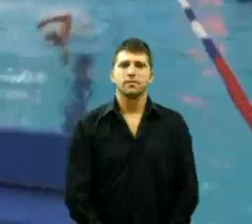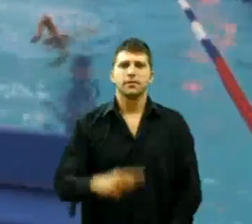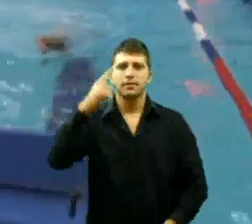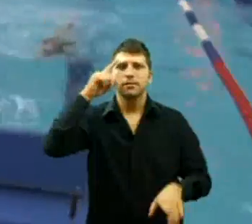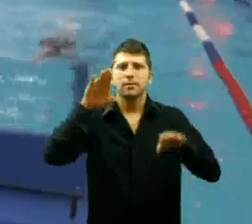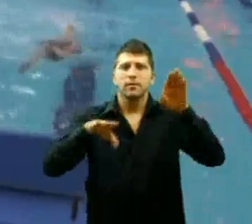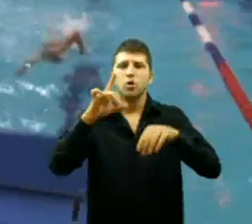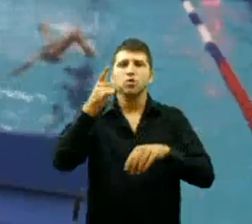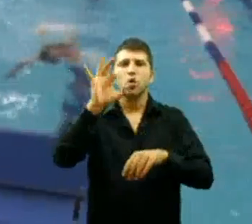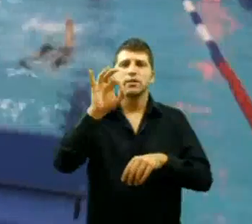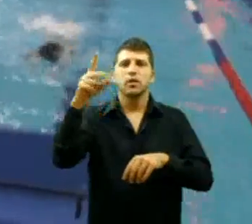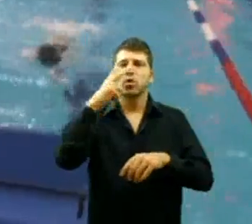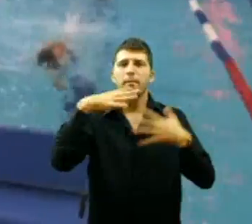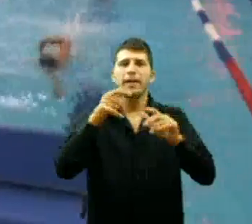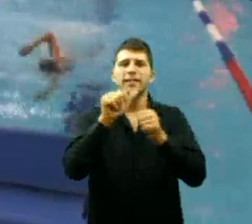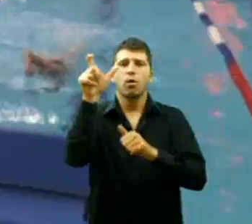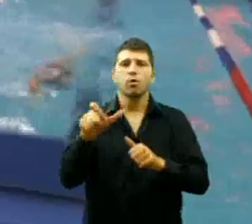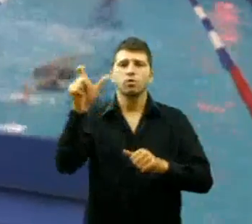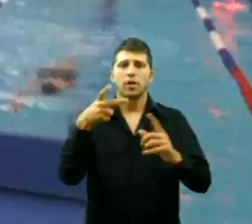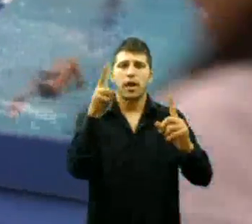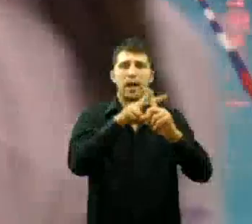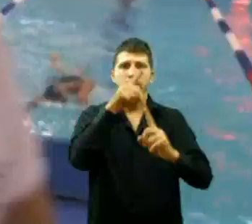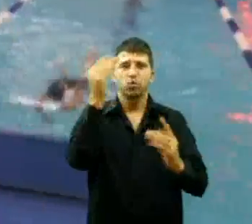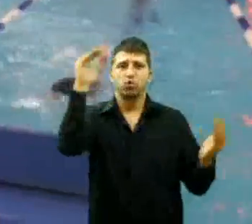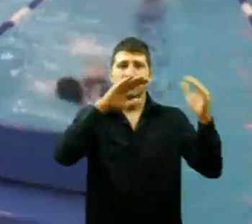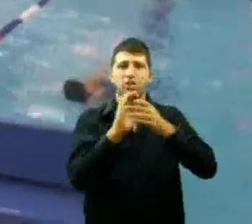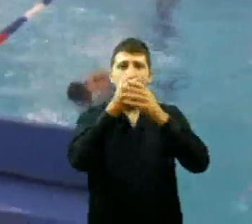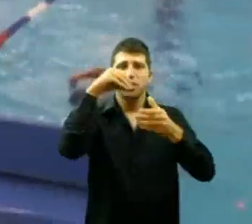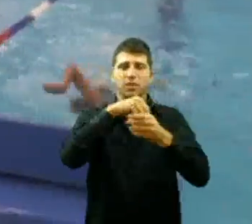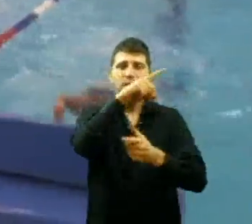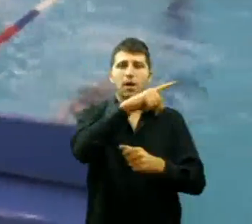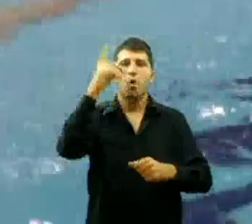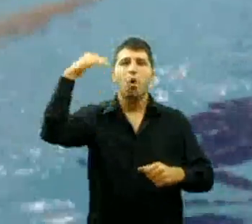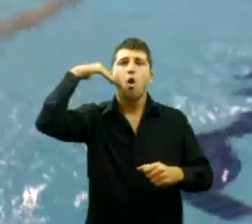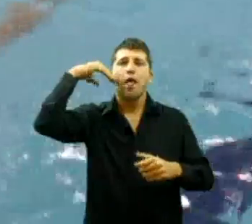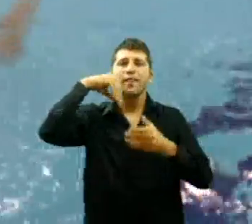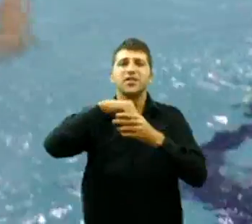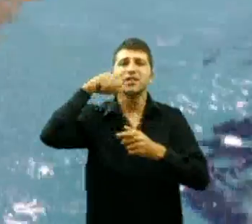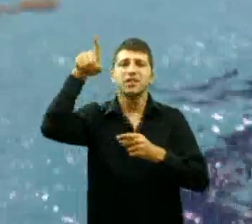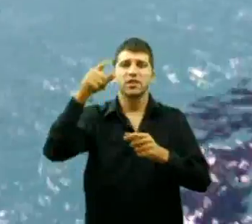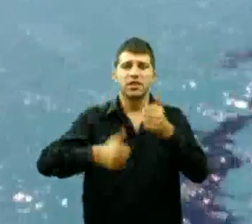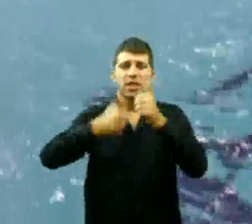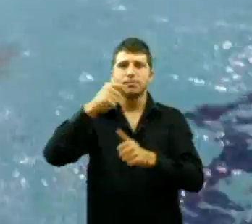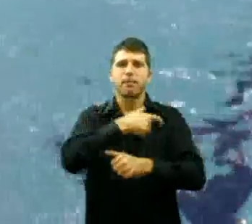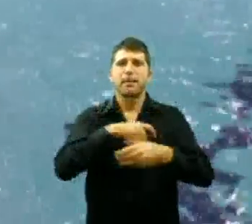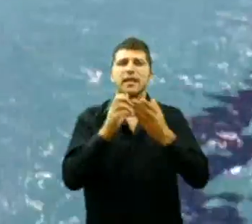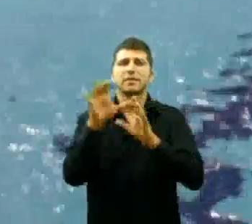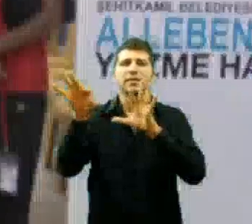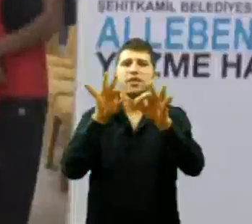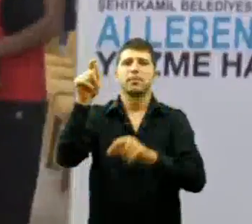Yaklaşık 90 görme engelli sporcunun katıldığı yüzme şampiyonasında Hollanda'da yapılacak yarışmalar için de milli takım seçmeleri